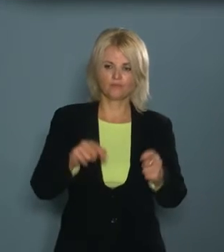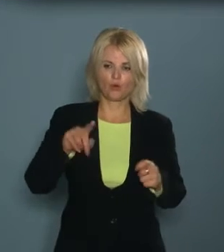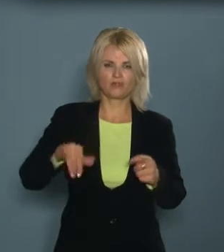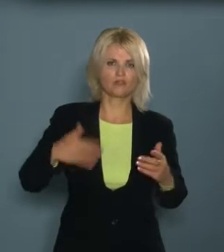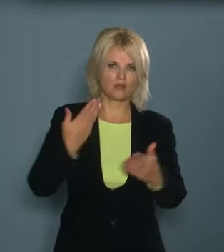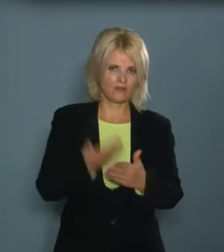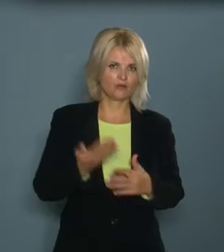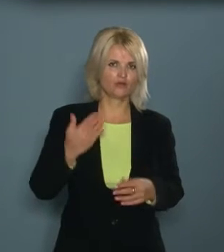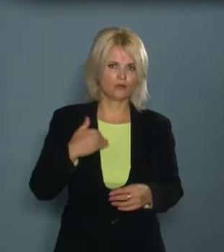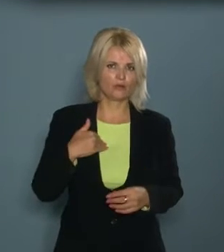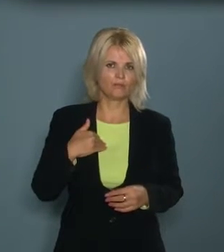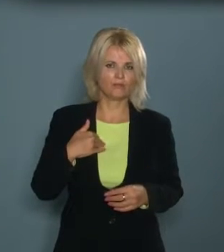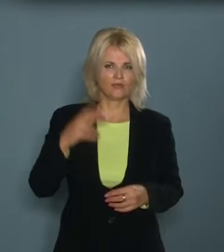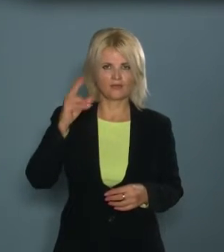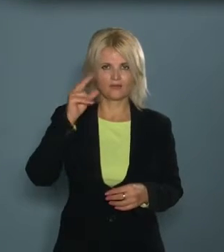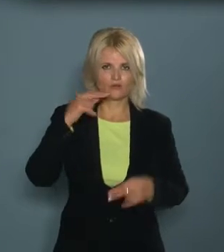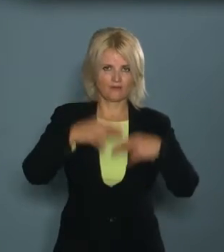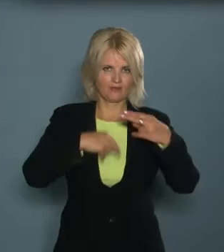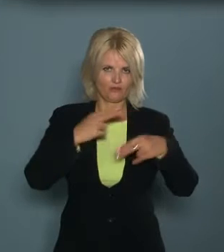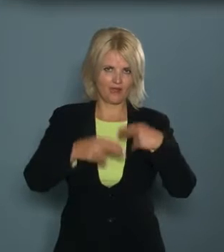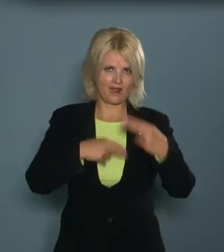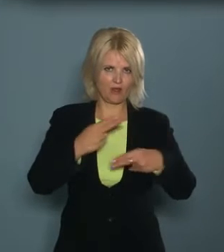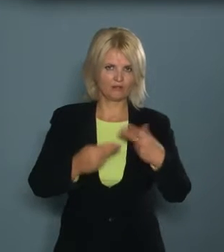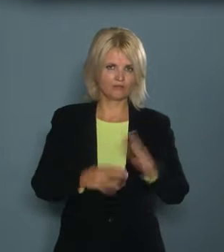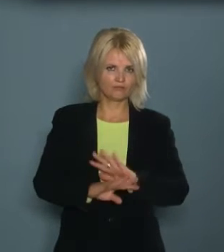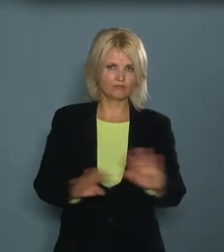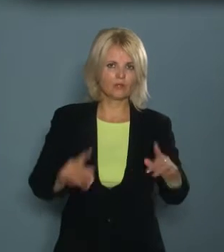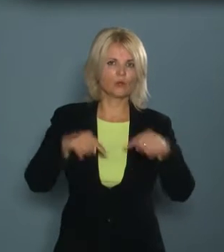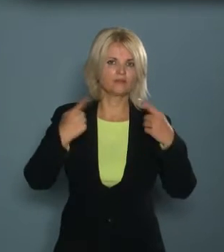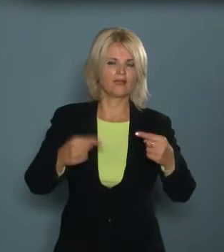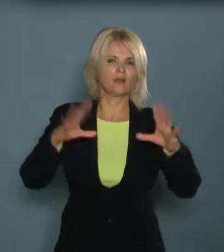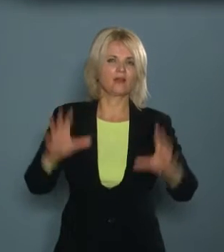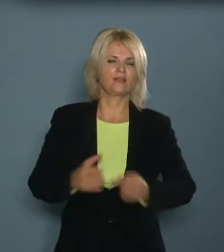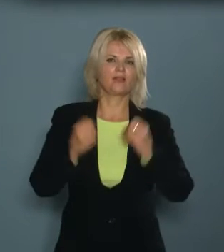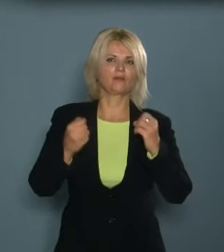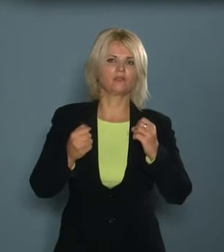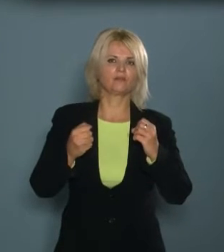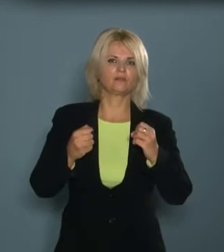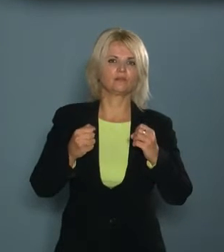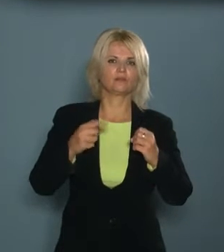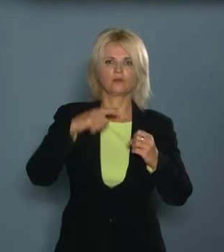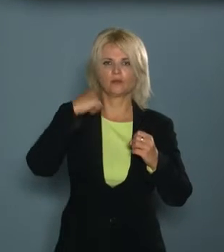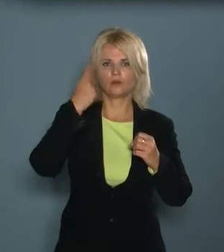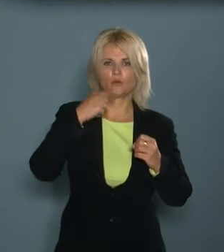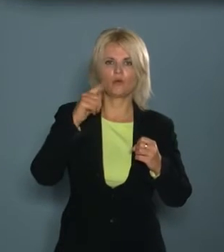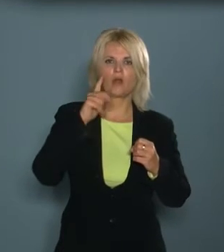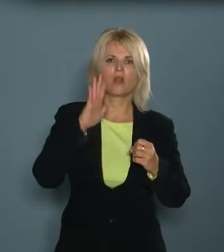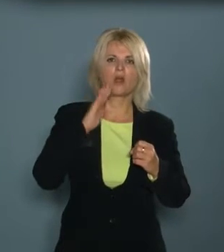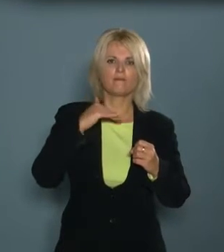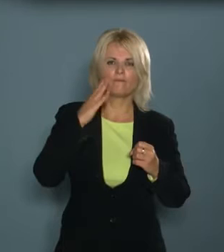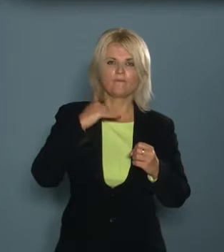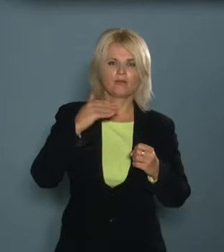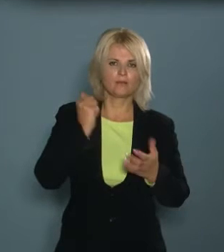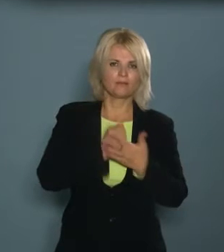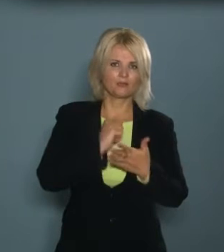javaslatot tettünk arra, hogy rendőrségi vizsgálat kerüljön bele. És aztán létrehozták ezt az úgynevezett OLAF bizottságot, ami az